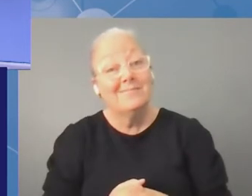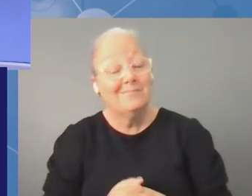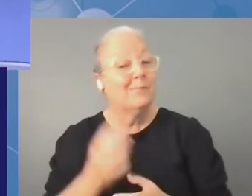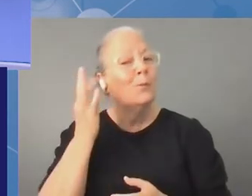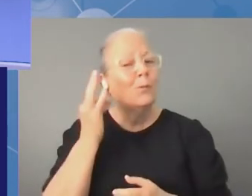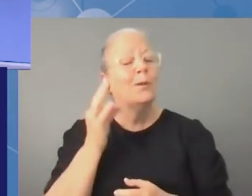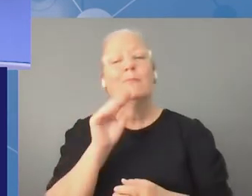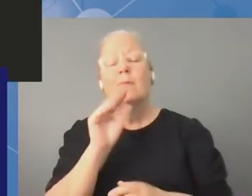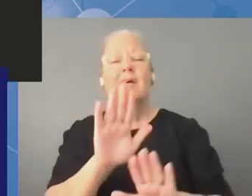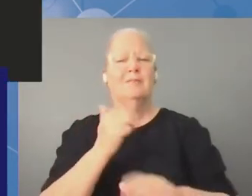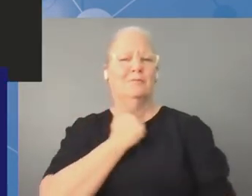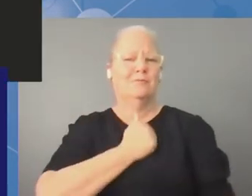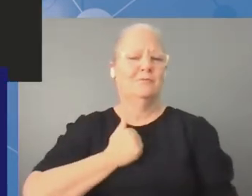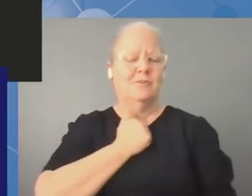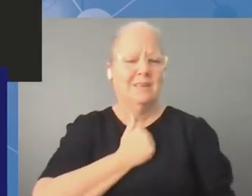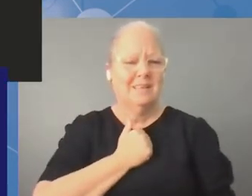يرجى الانتظار دقيقة.